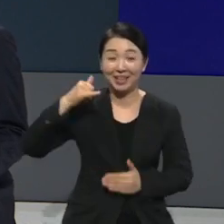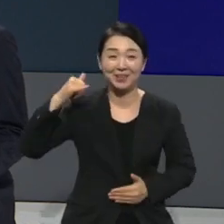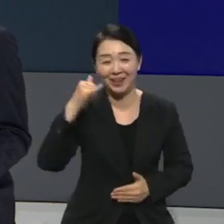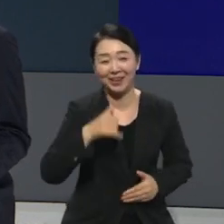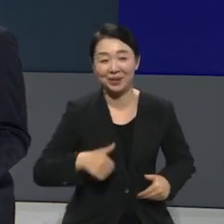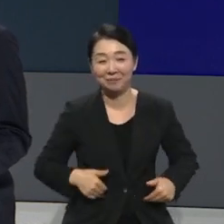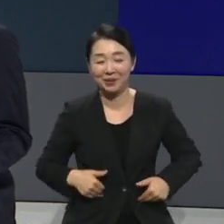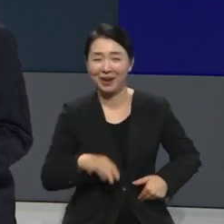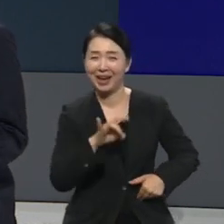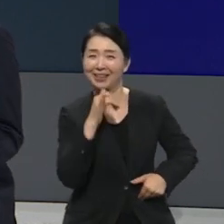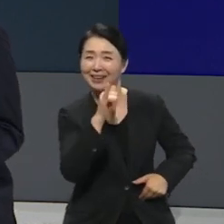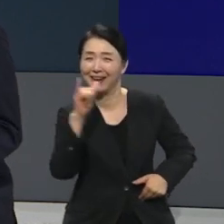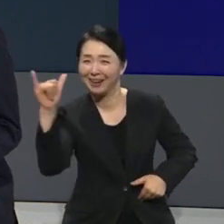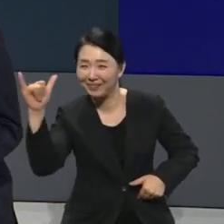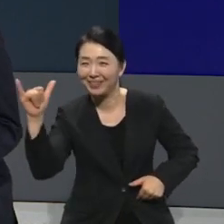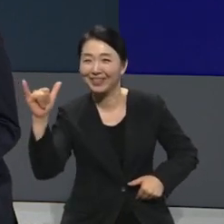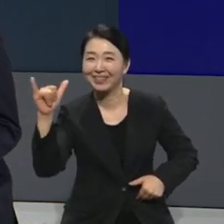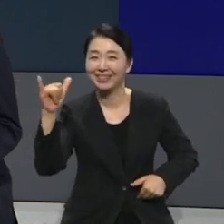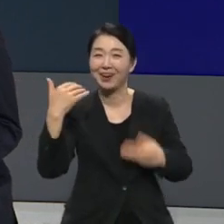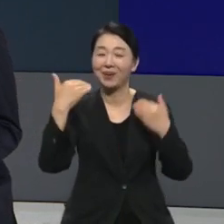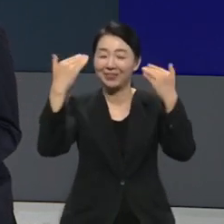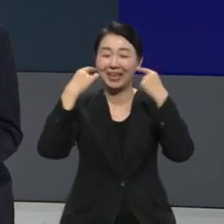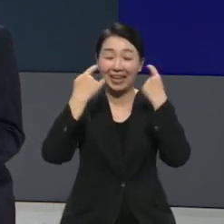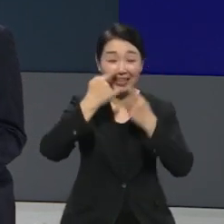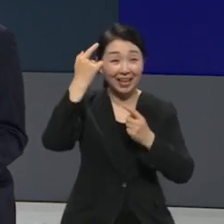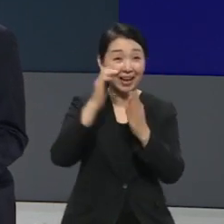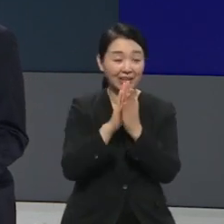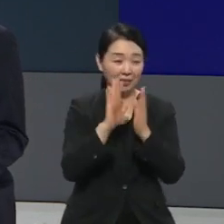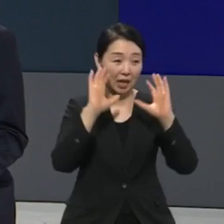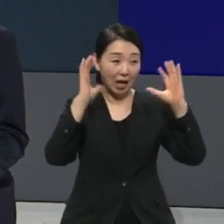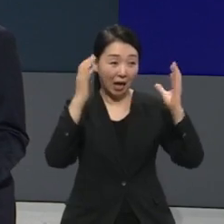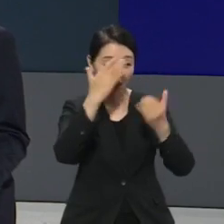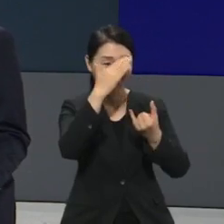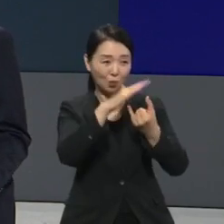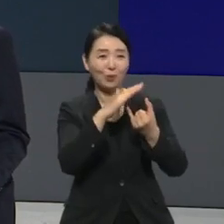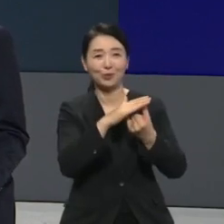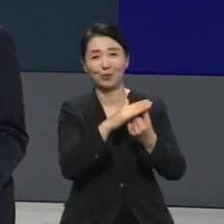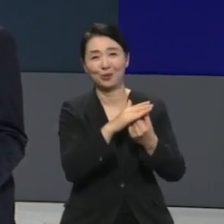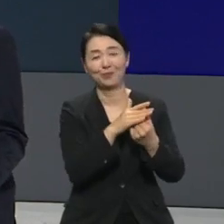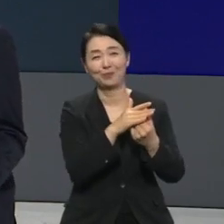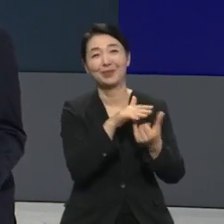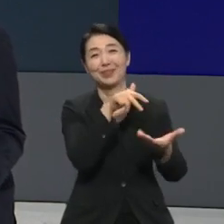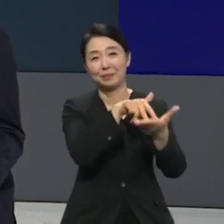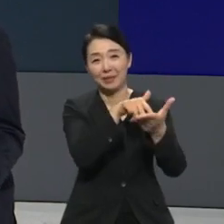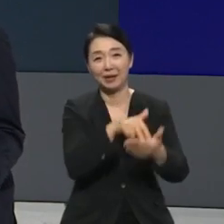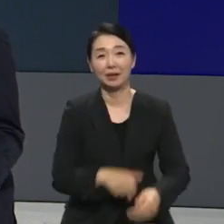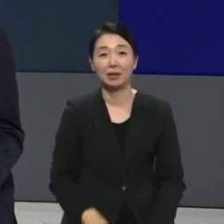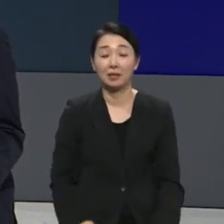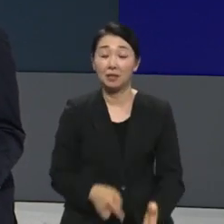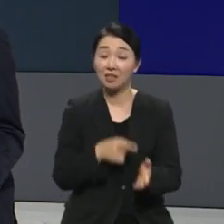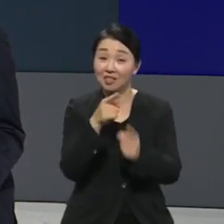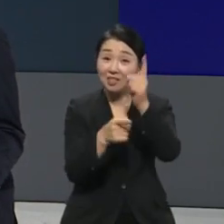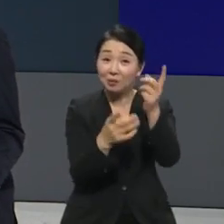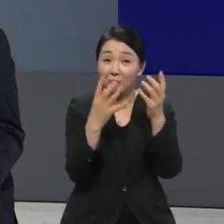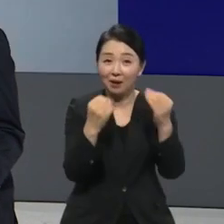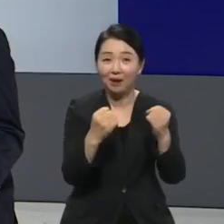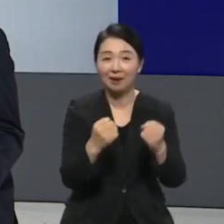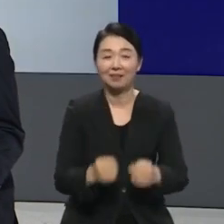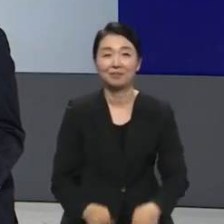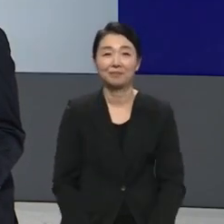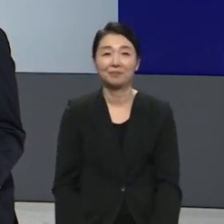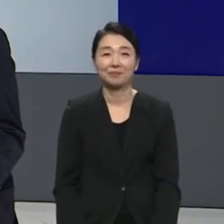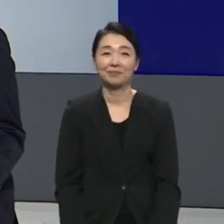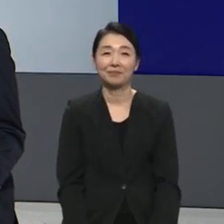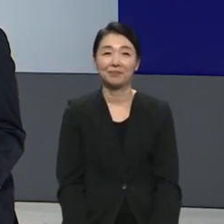됩니다. 일일이. 네, 어른들은 네. 이제 개인적으로 해야 되는 거고 그렇습니다. 지금 아동들을 네. 대상으로 하고 있는 사업인데 실제로 좀 많이 신청을 합니까? 네, 이게 가장